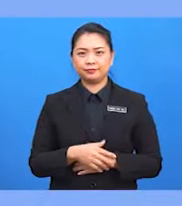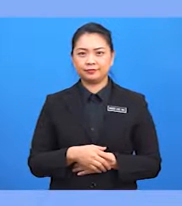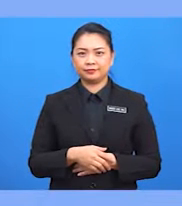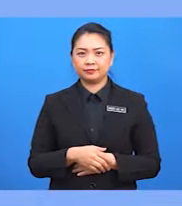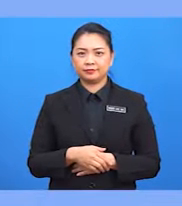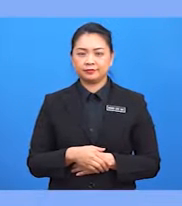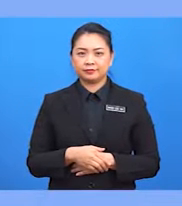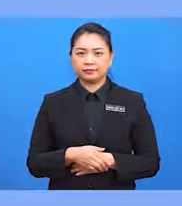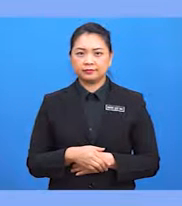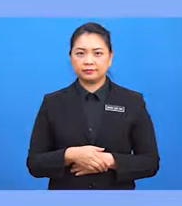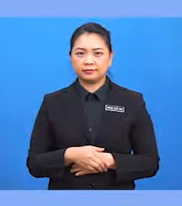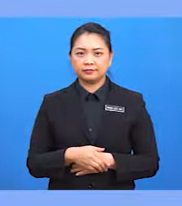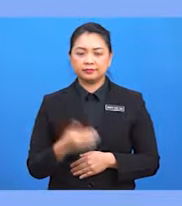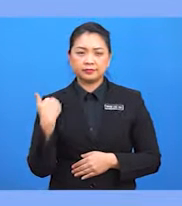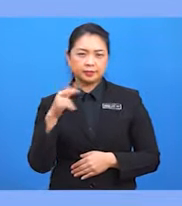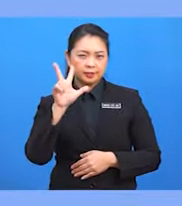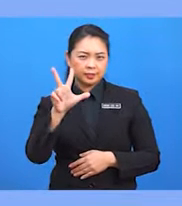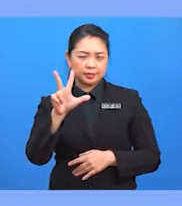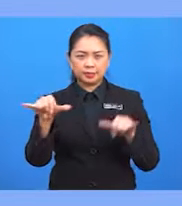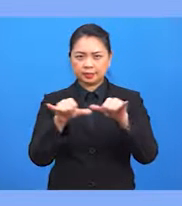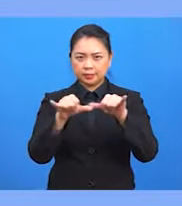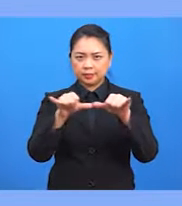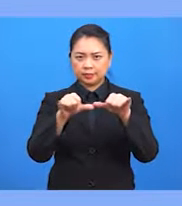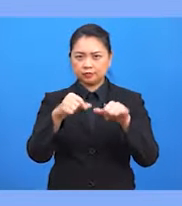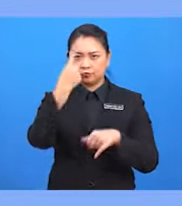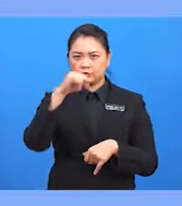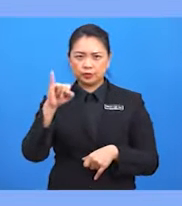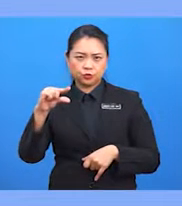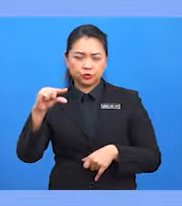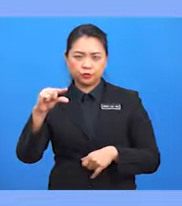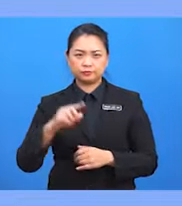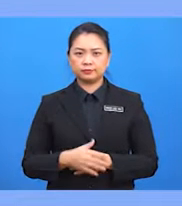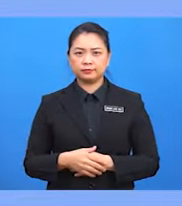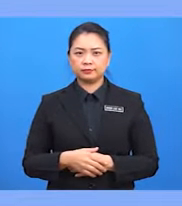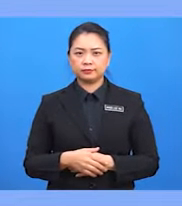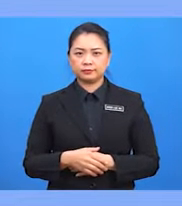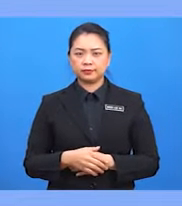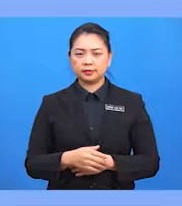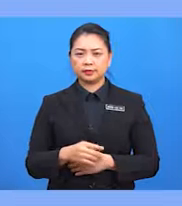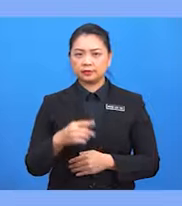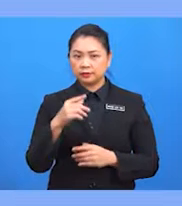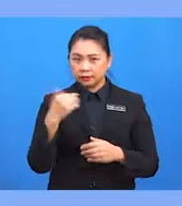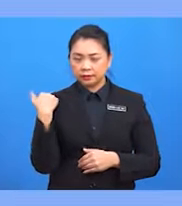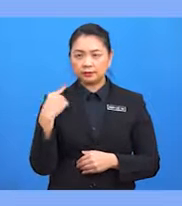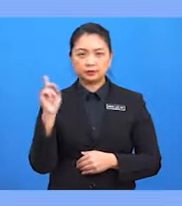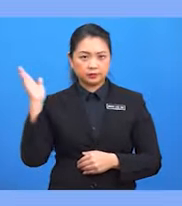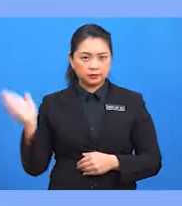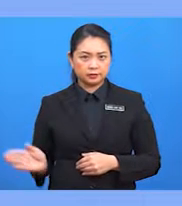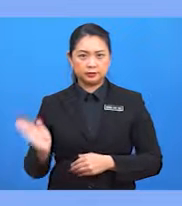anda, terdapat 3 saiz yang ideal untuk hal ini. Yang pertama adalah menegak dengan nisbah